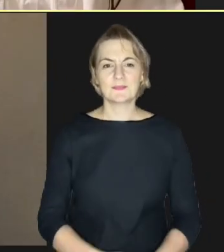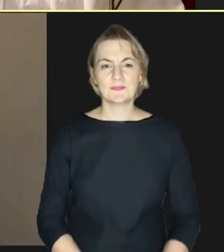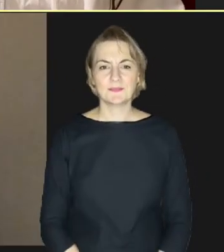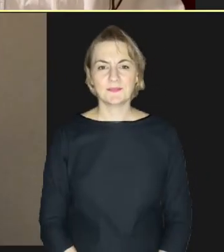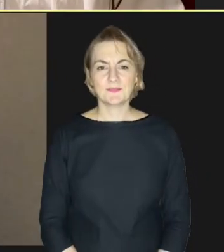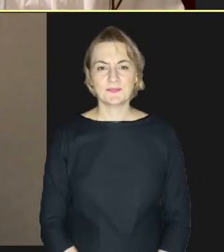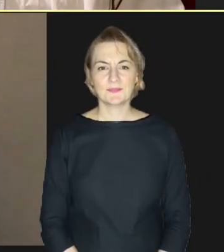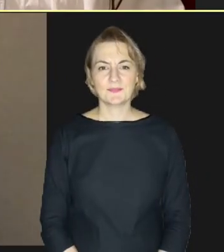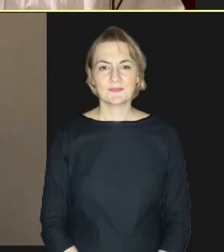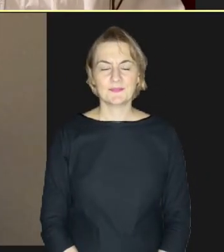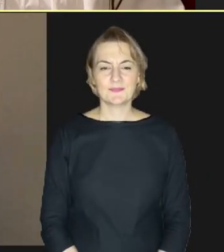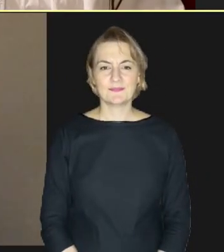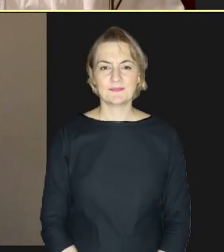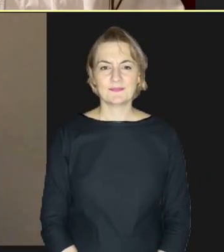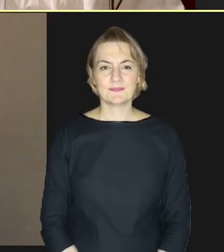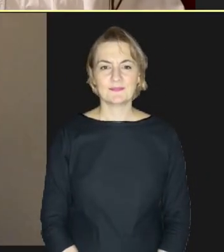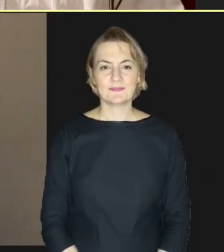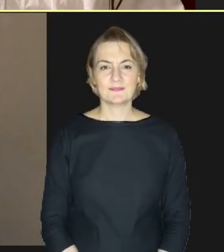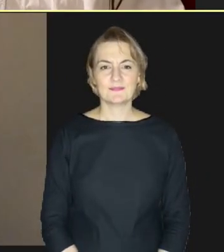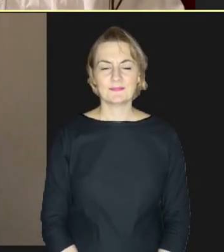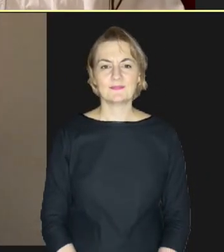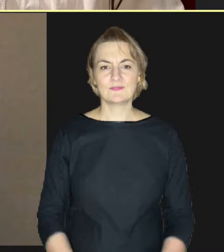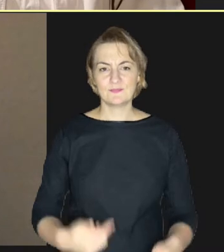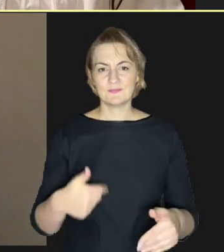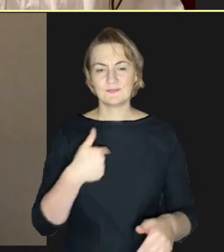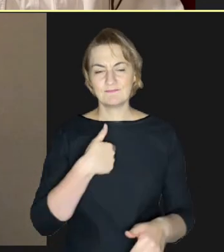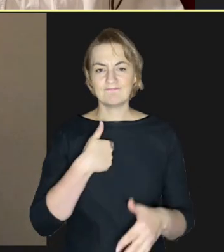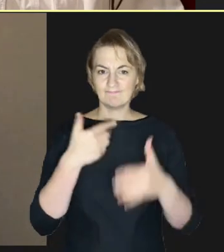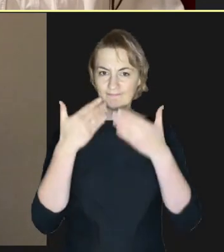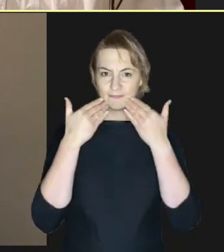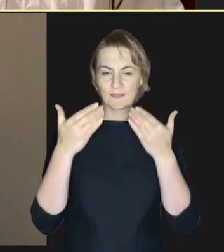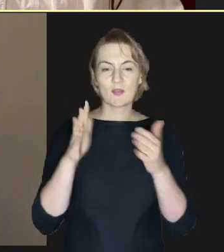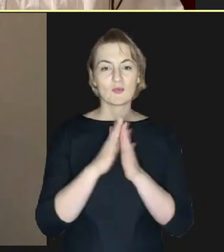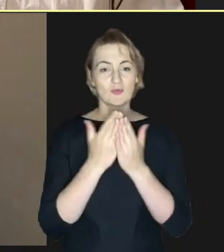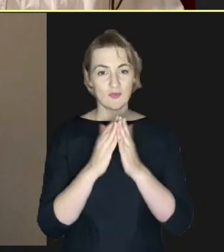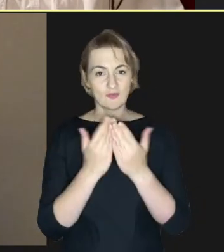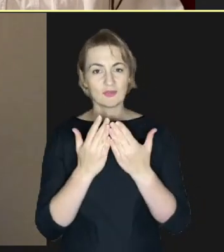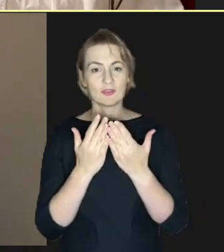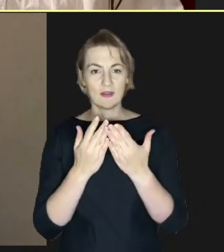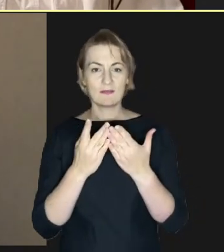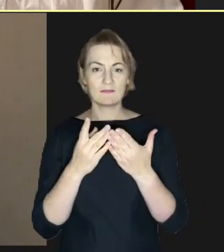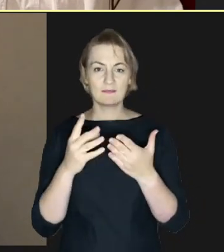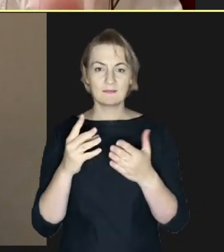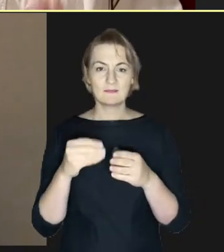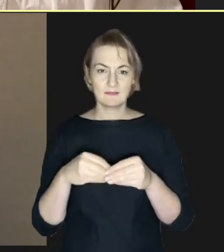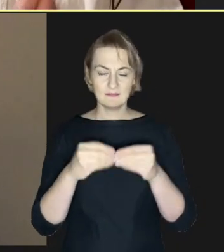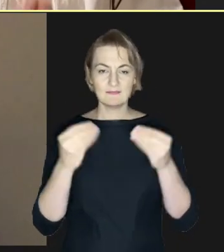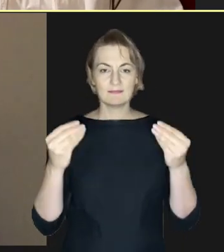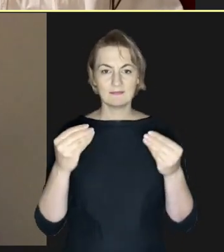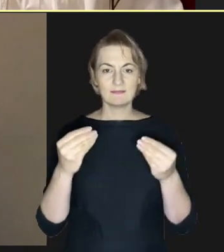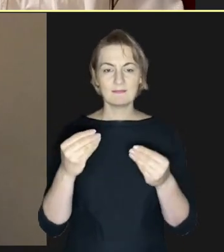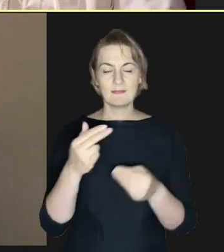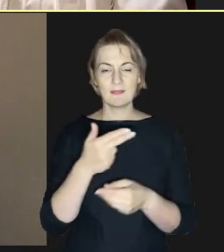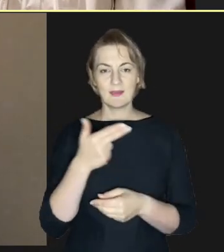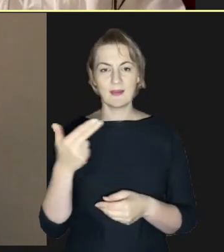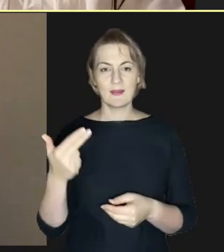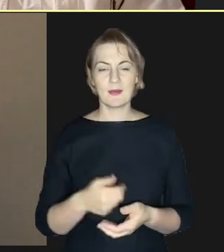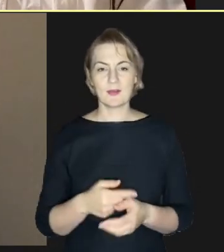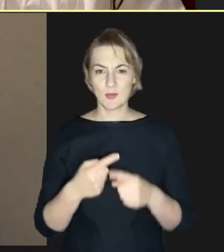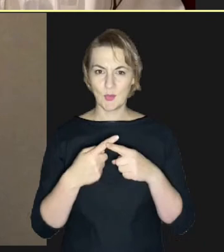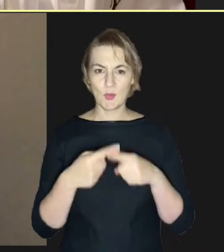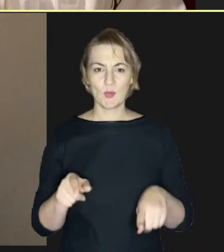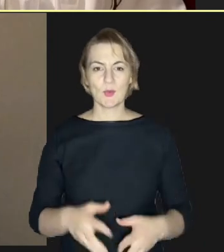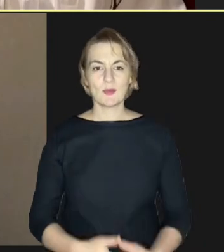A ja się kłaniam za tą książeczkę, która przywołała to zdanie i rozwinęła to w tak zwartej, krótkiej, pięknej